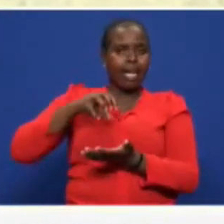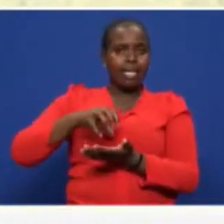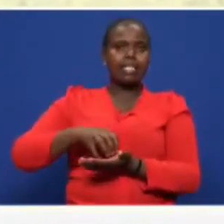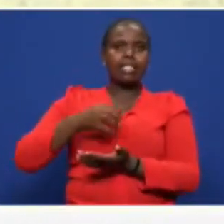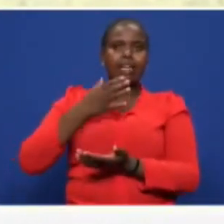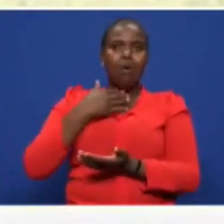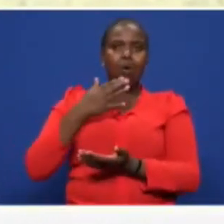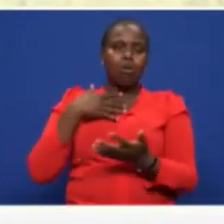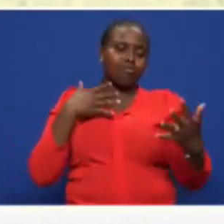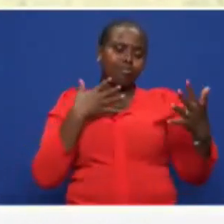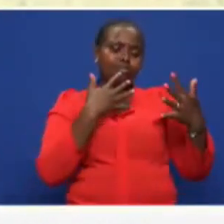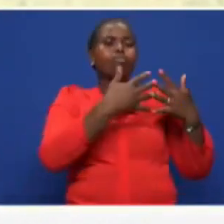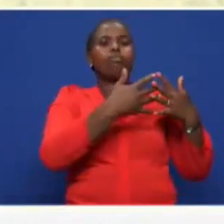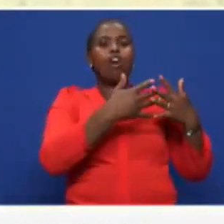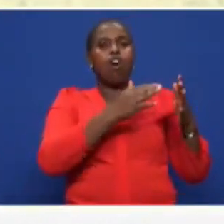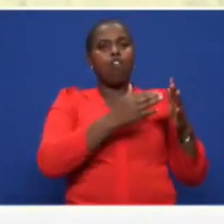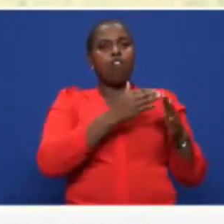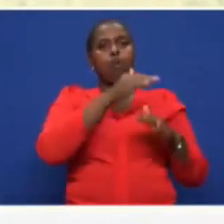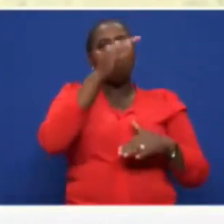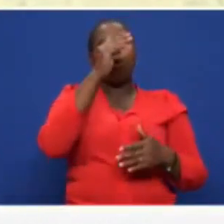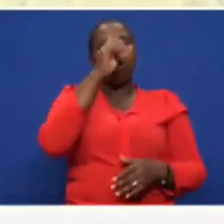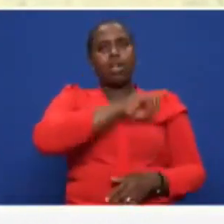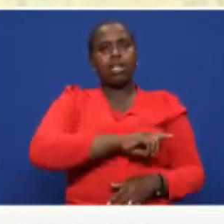licha upande wa mashtaka kutaka azuiliwe zaidi.